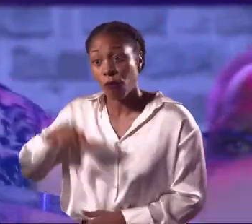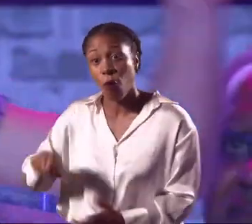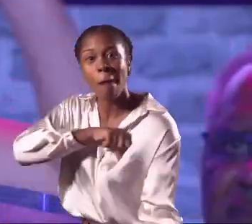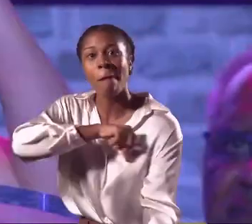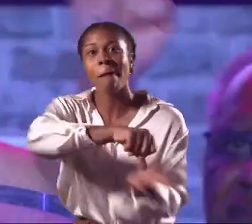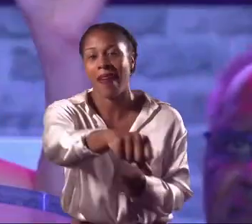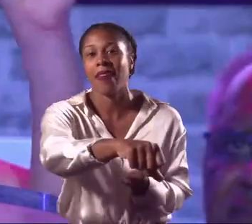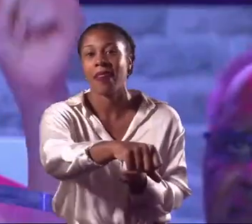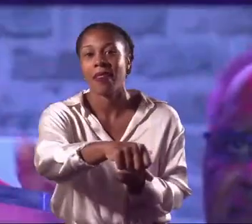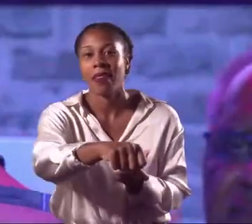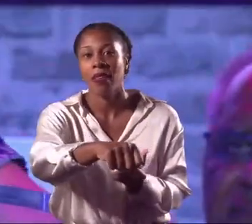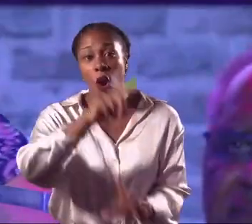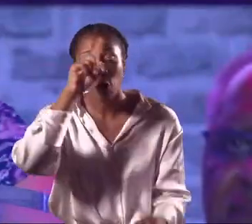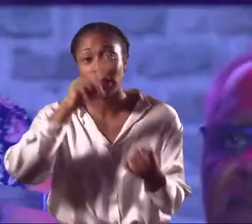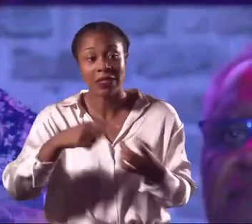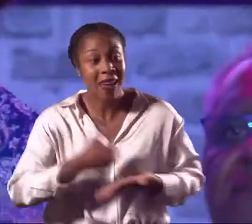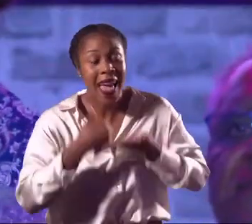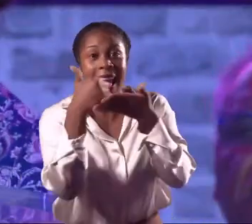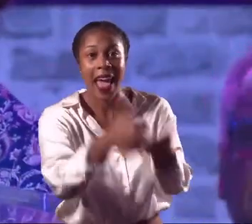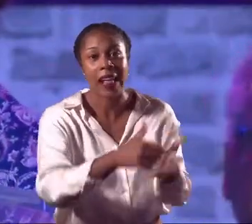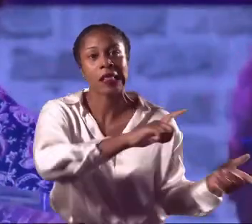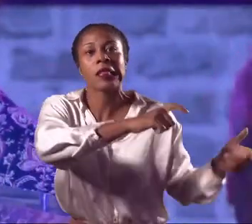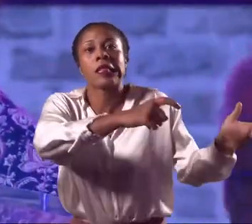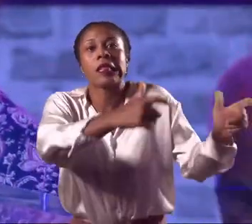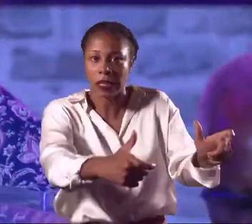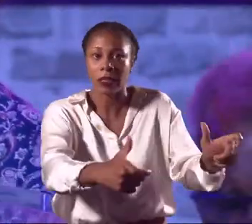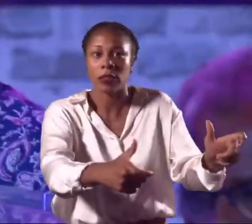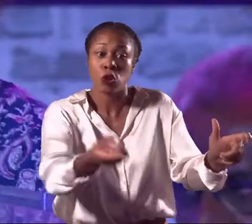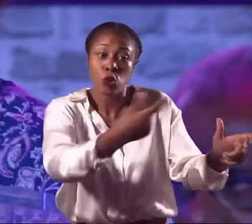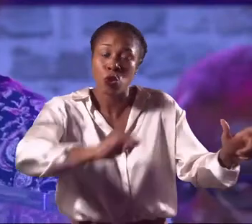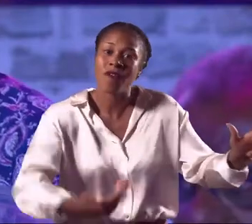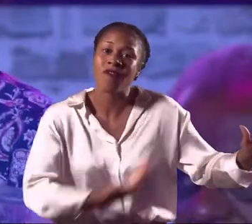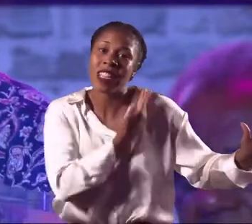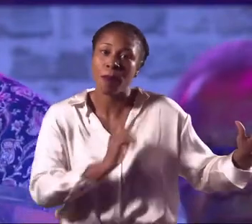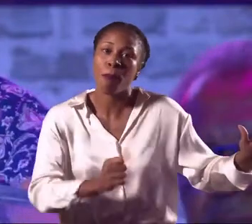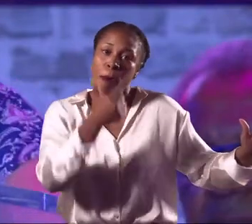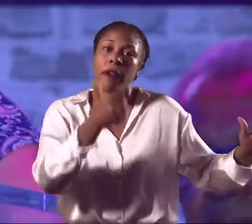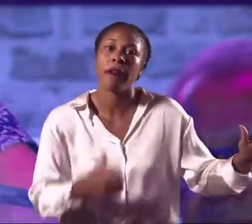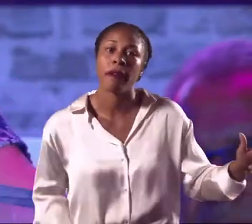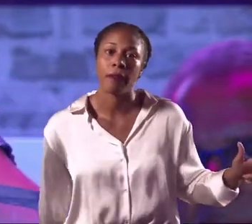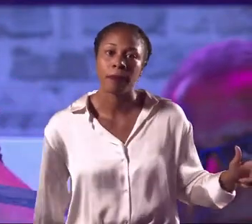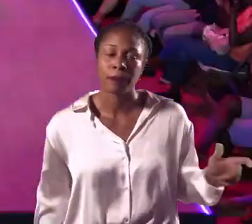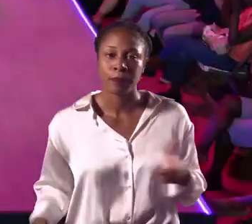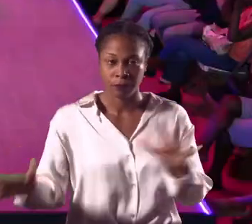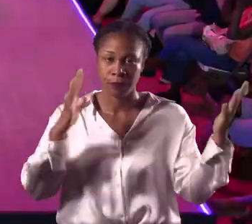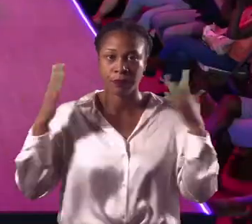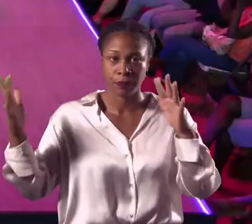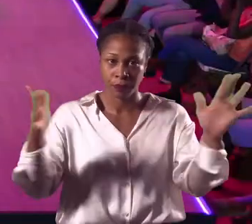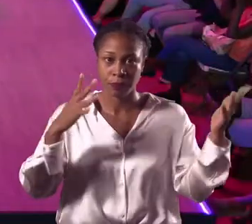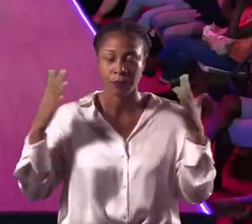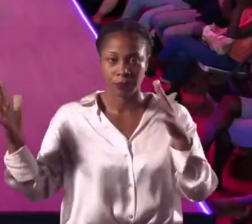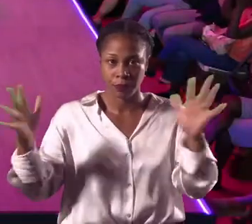financier, puissent réparer celles et ceux qui en ont subi les premiers les conséquences.